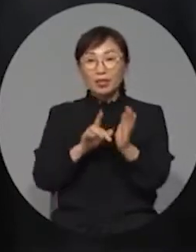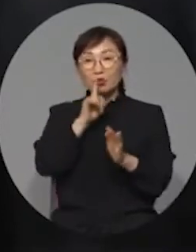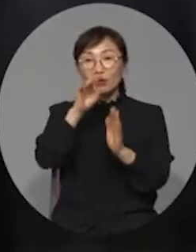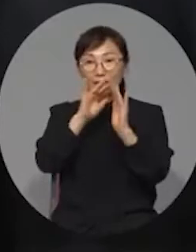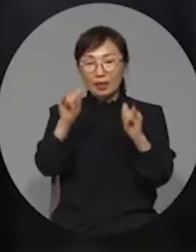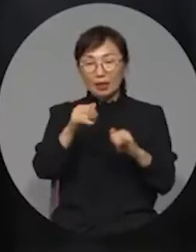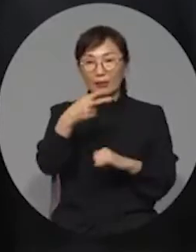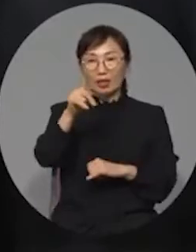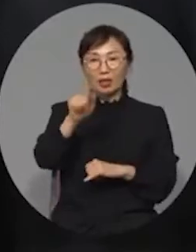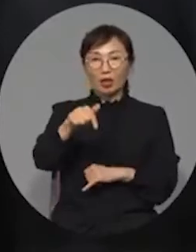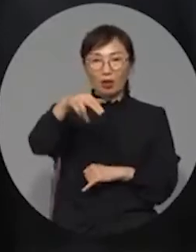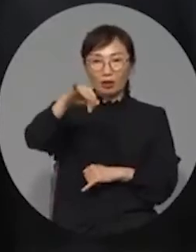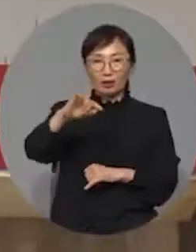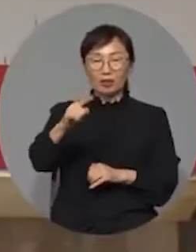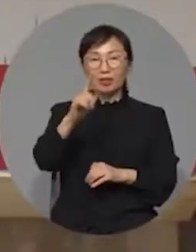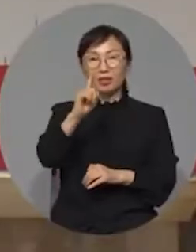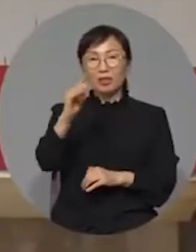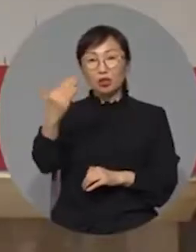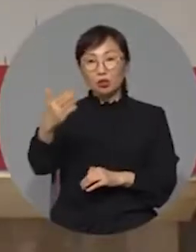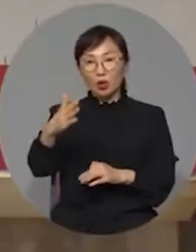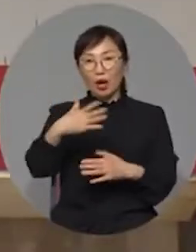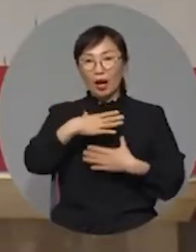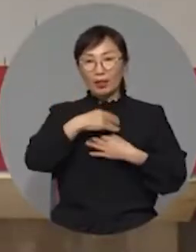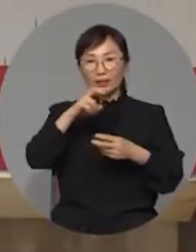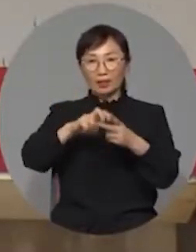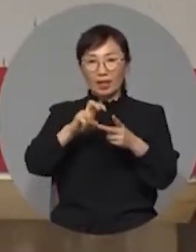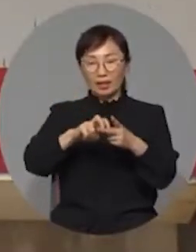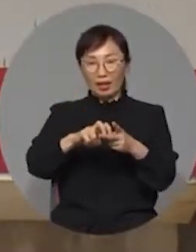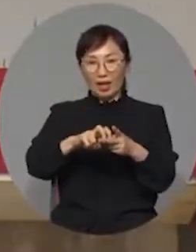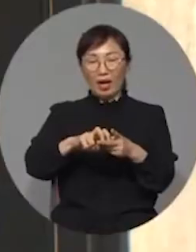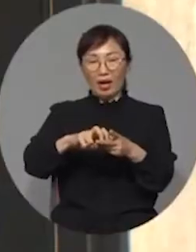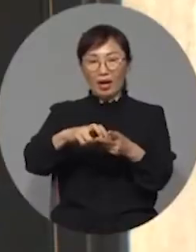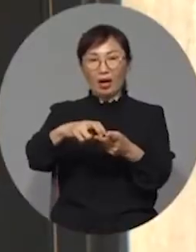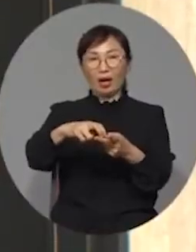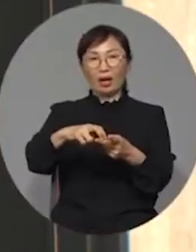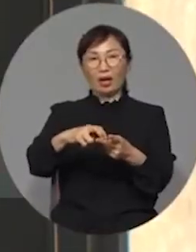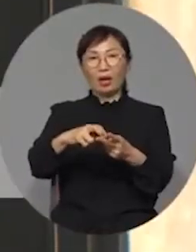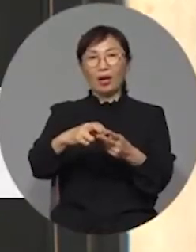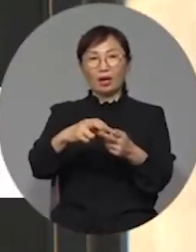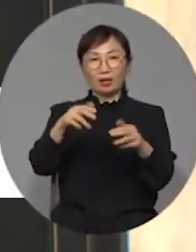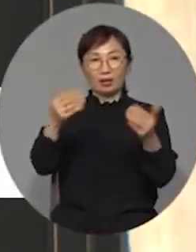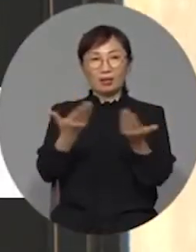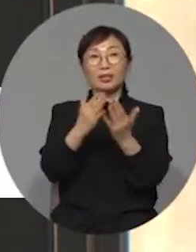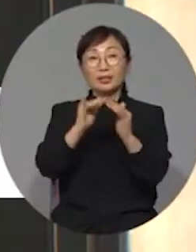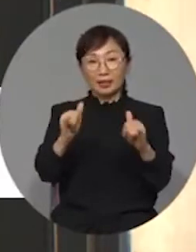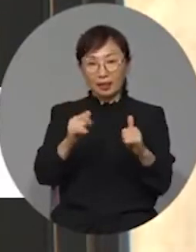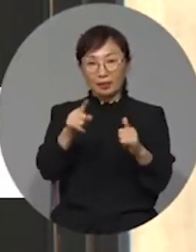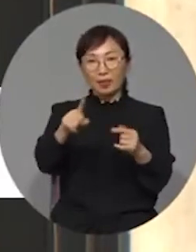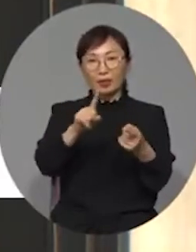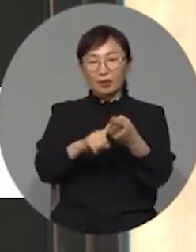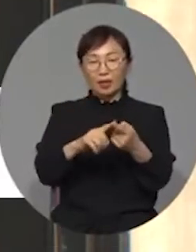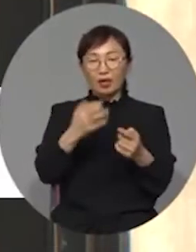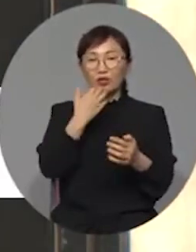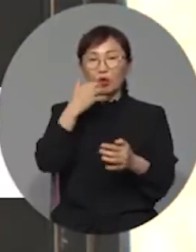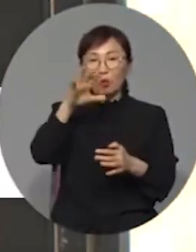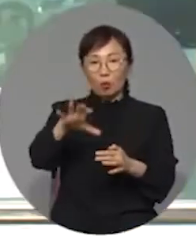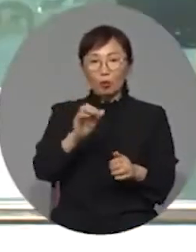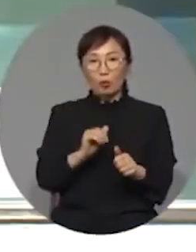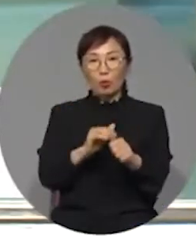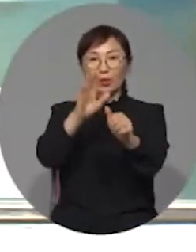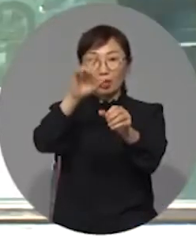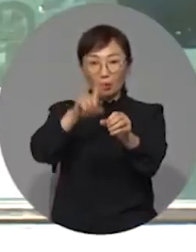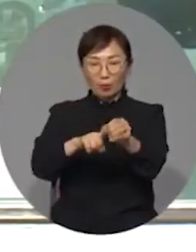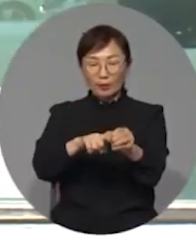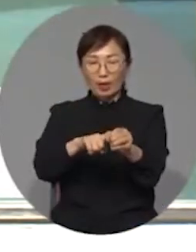사람은 전주 덕진소방서 119 안전센터 소속 구급대원. 소방서장의 매제를 서울로 이송한다는 진짜